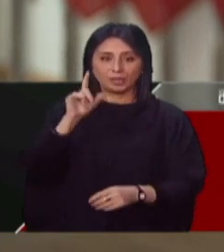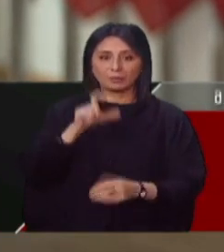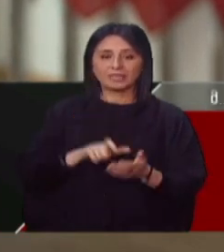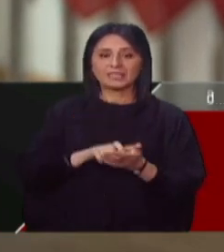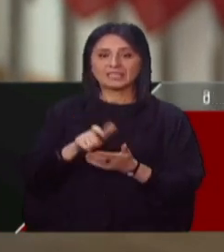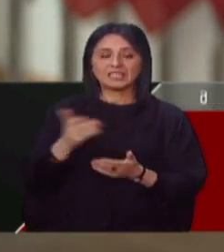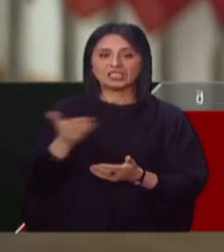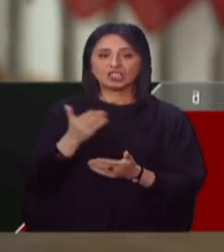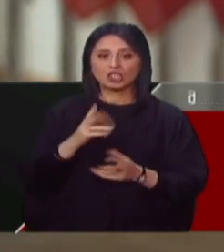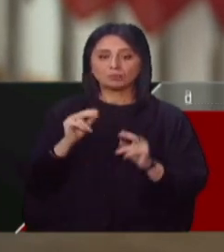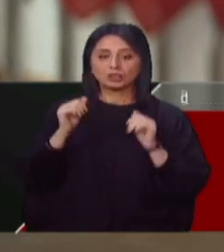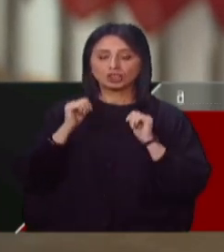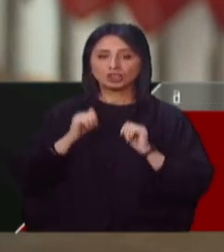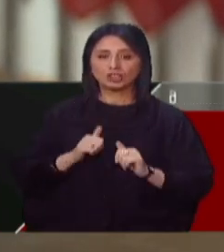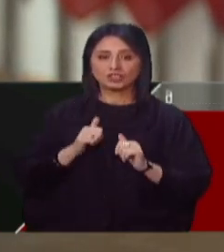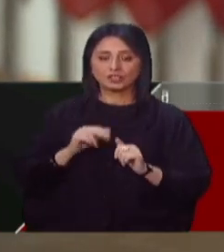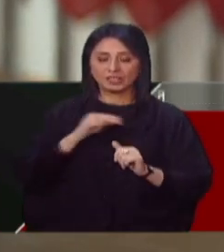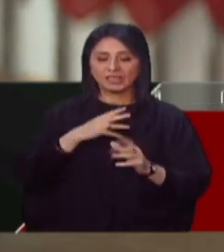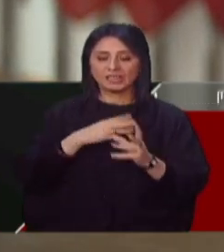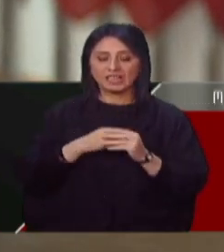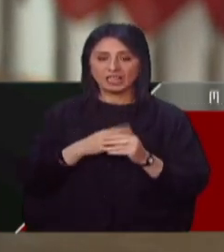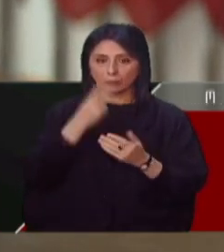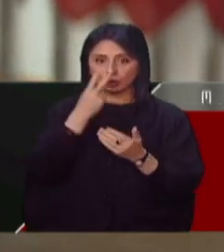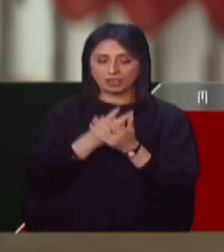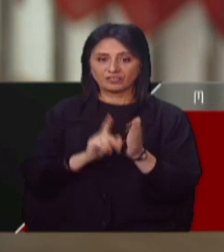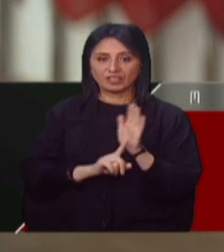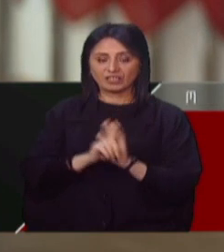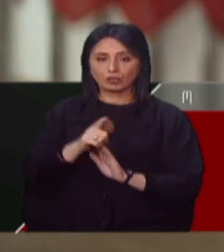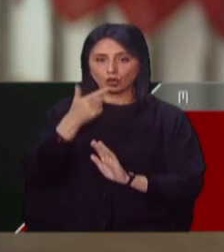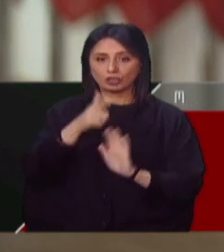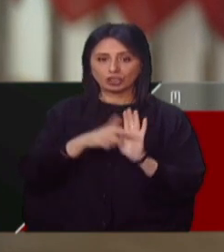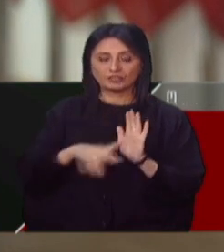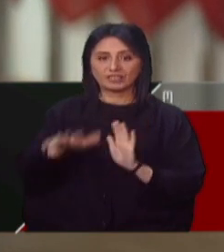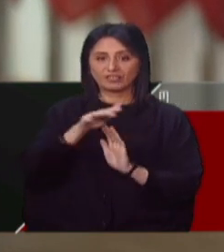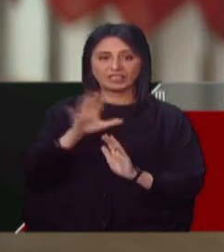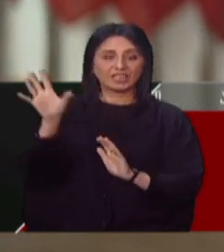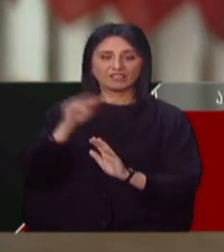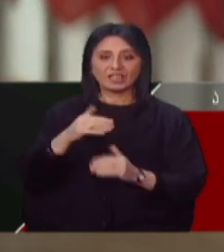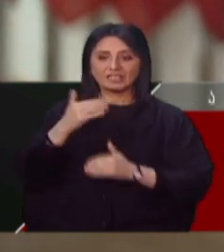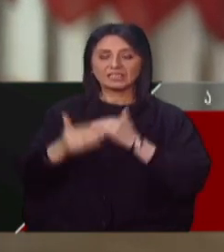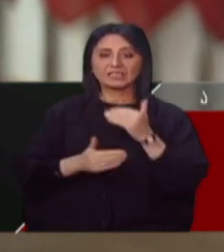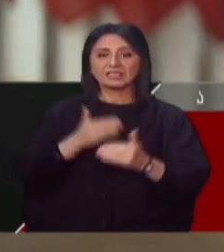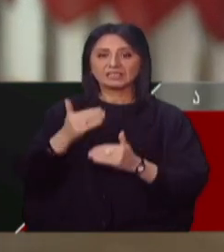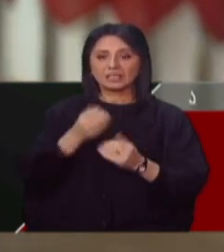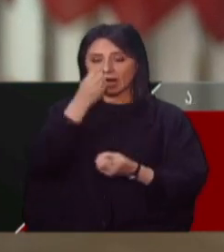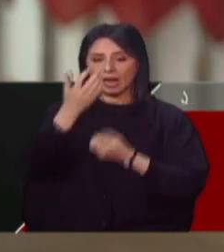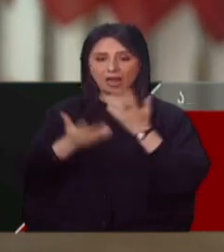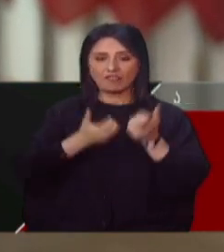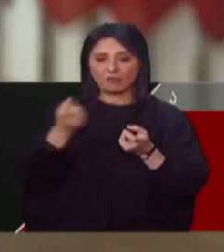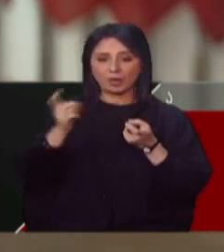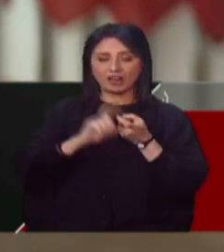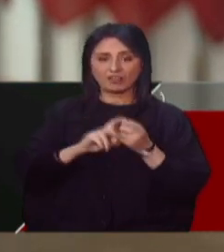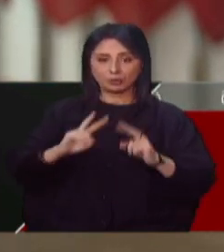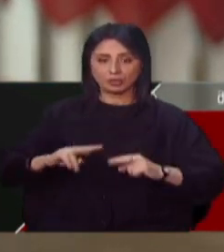გზაზე, რომელიც მშვიდობისა და თანამშრომლობის ხედვით დაიწყო და 27 ქვეყნის ყველაზე წარმატებულ და აყვავებულ